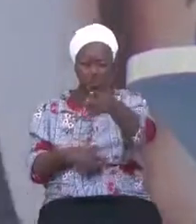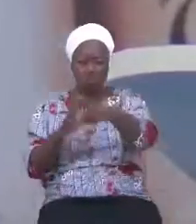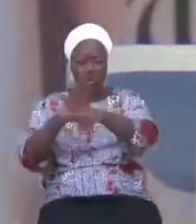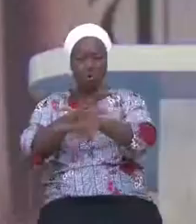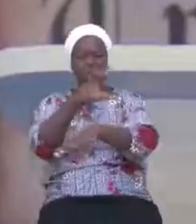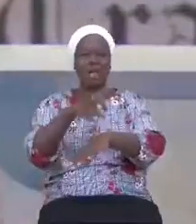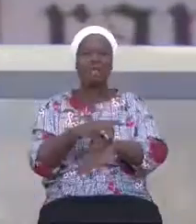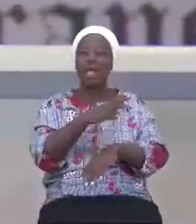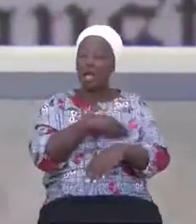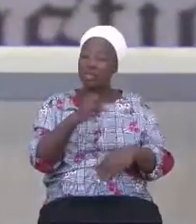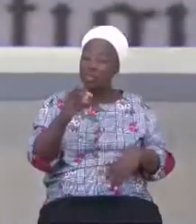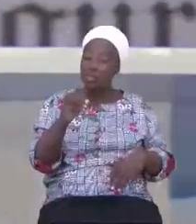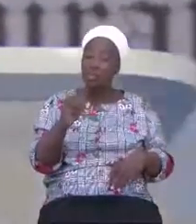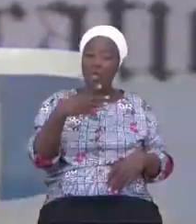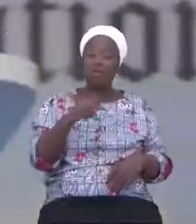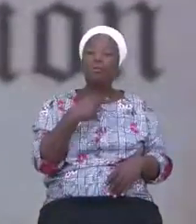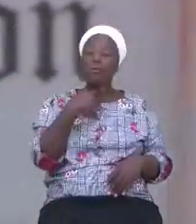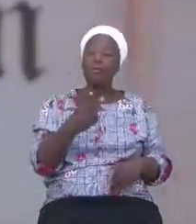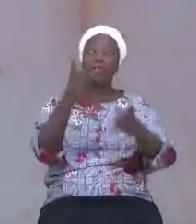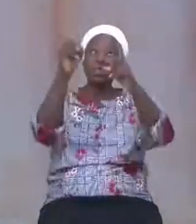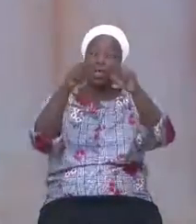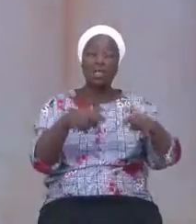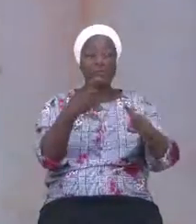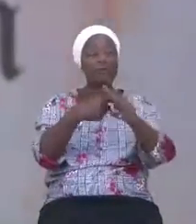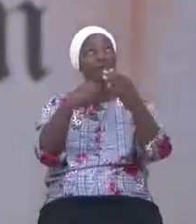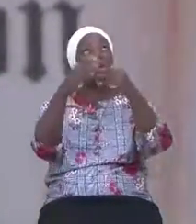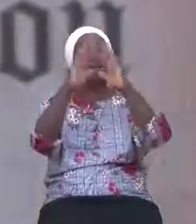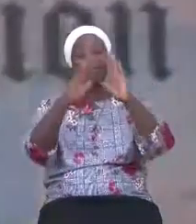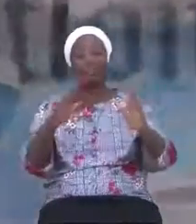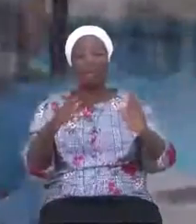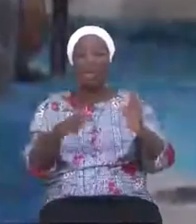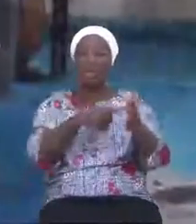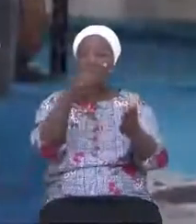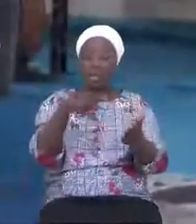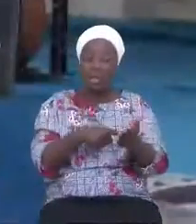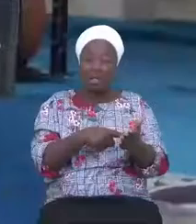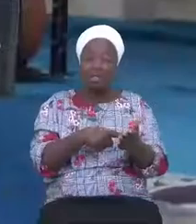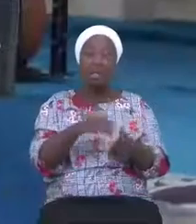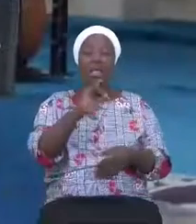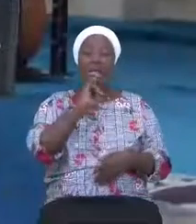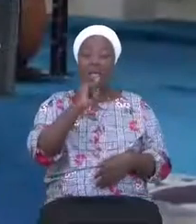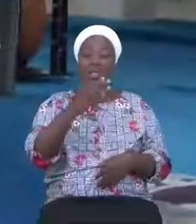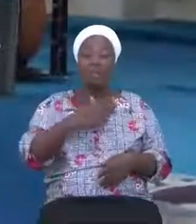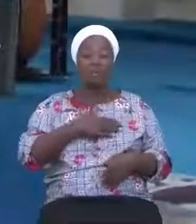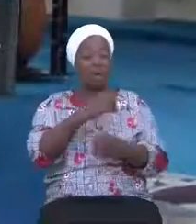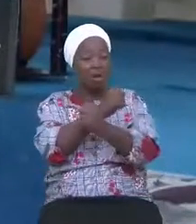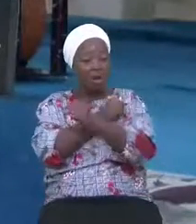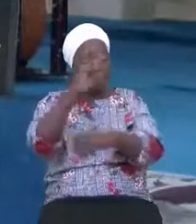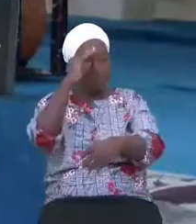terre. Alors, la voix est venue du ciel. Celui-ci est mon fils